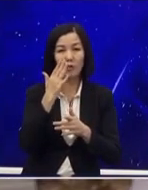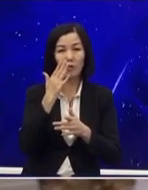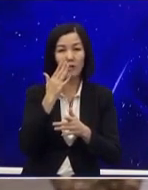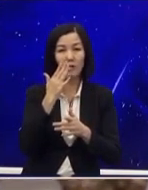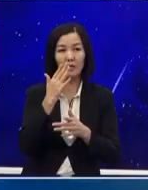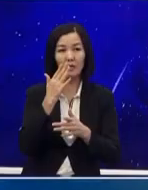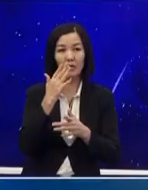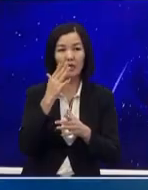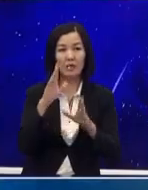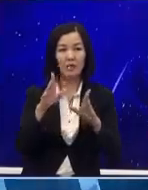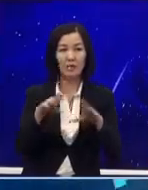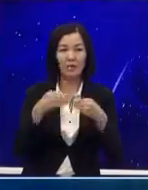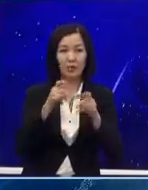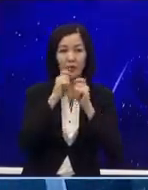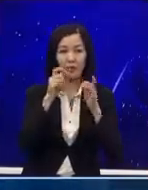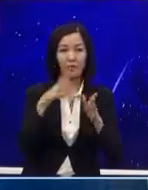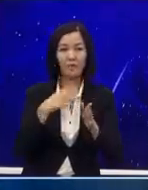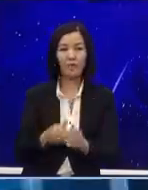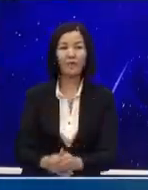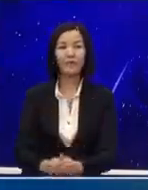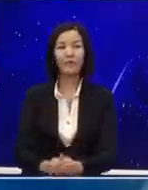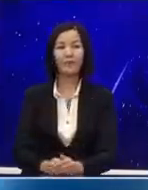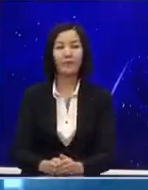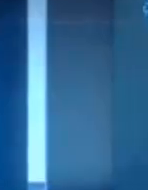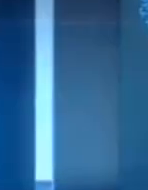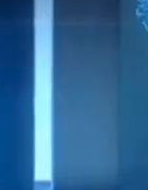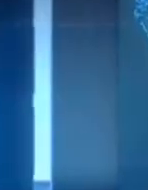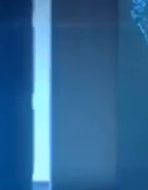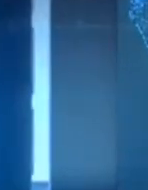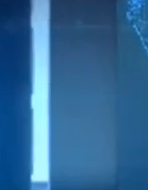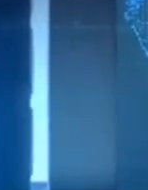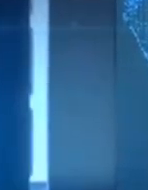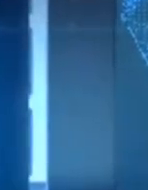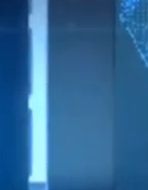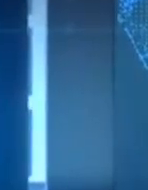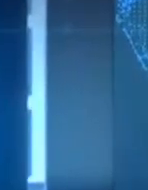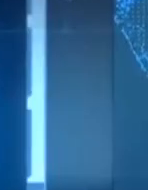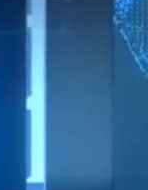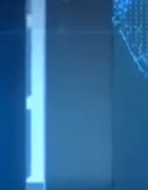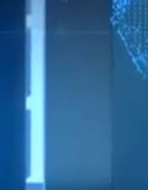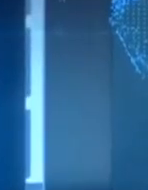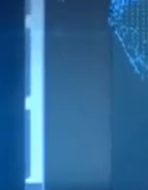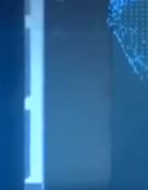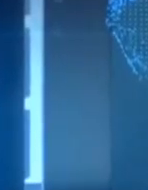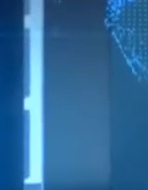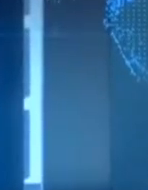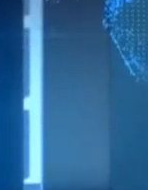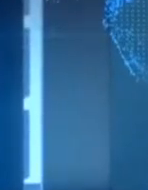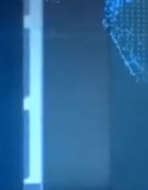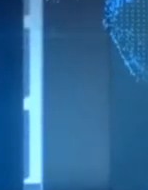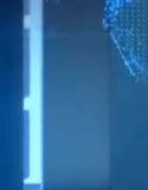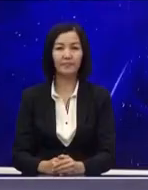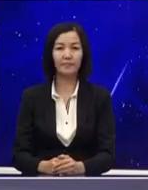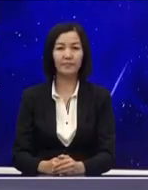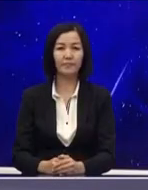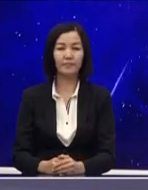из их службы. Дамир Анитов, телеканал ЖТСУ, при содействии пресс-службы Талдыкурганского гарнизона, Министерства обороны РК.